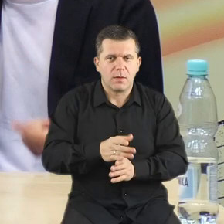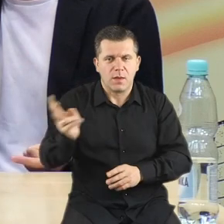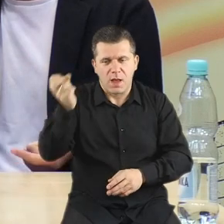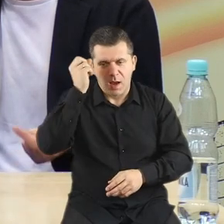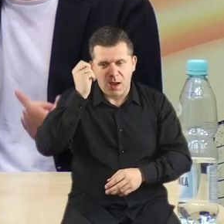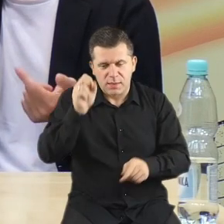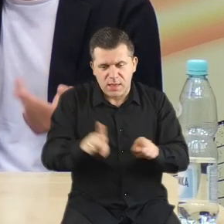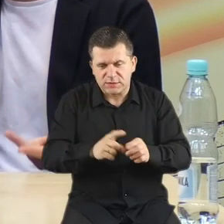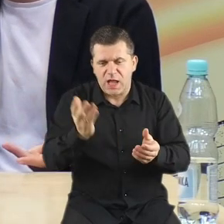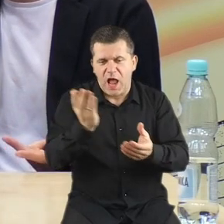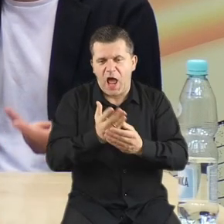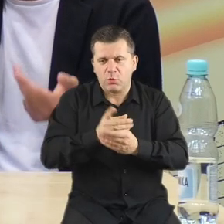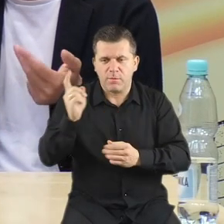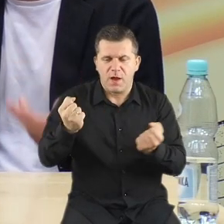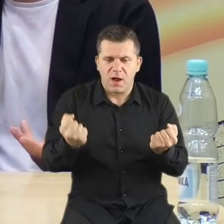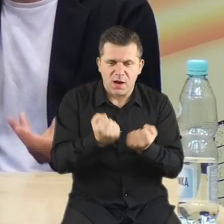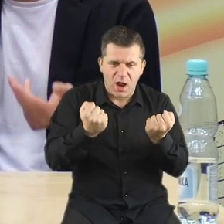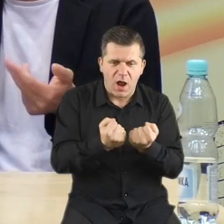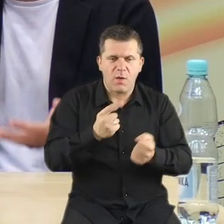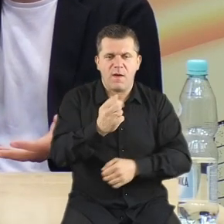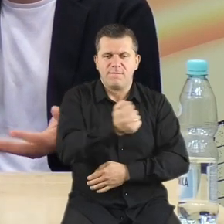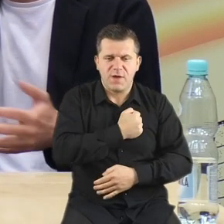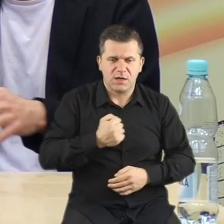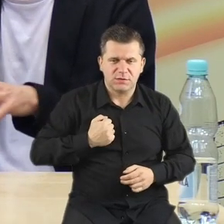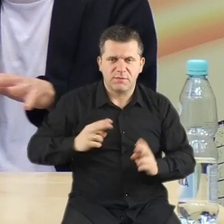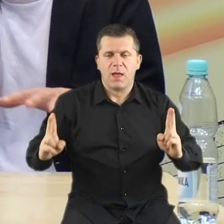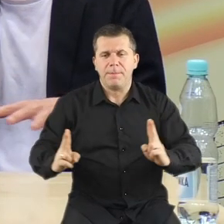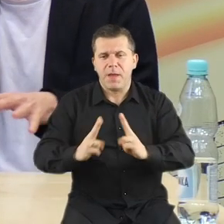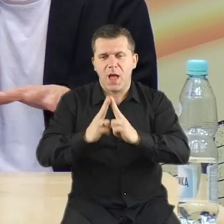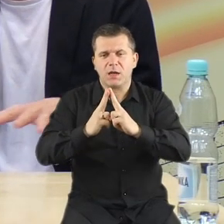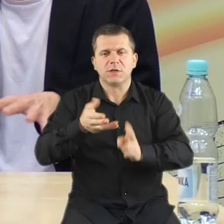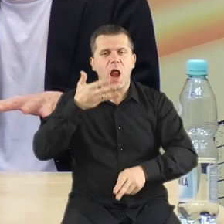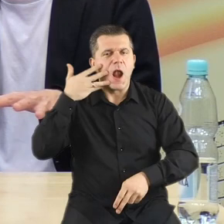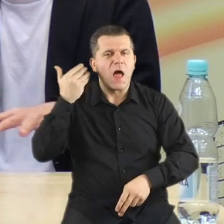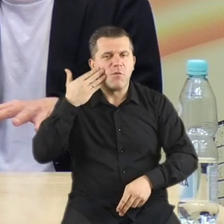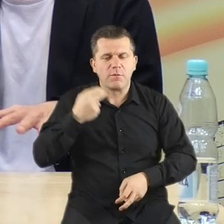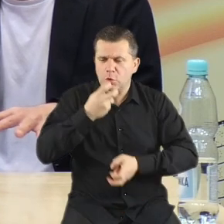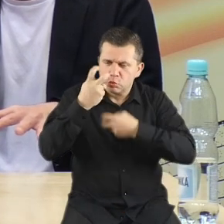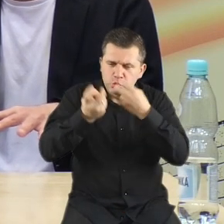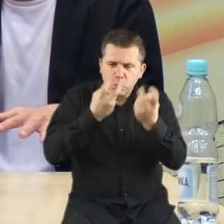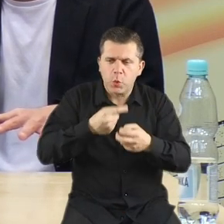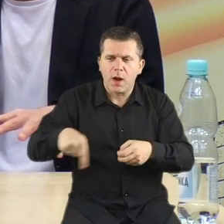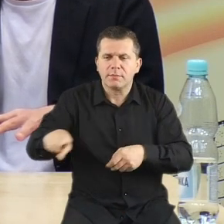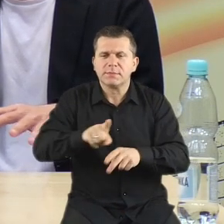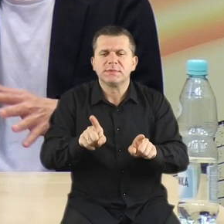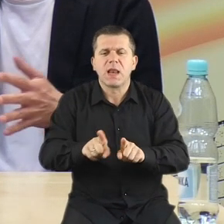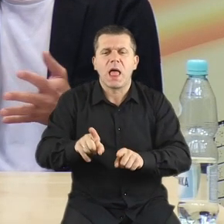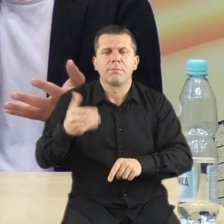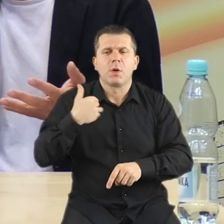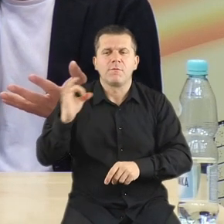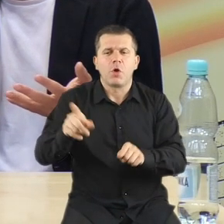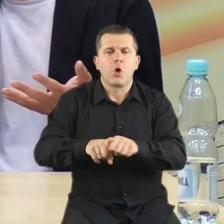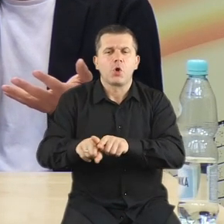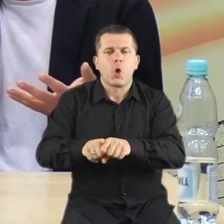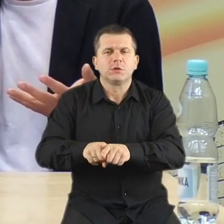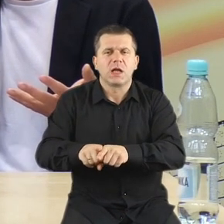archiwach w Krakowie, w Warszawie, w Lwowie, w Paryżu. Szukałem śladów tego rodzeństwa. Właściwie o